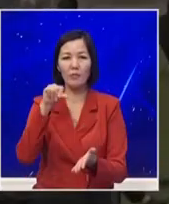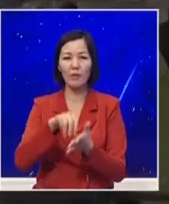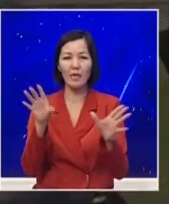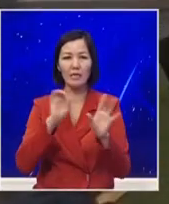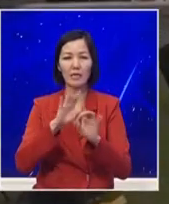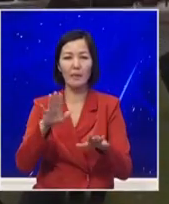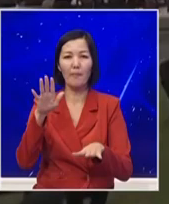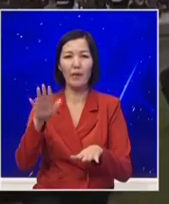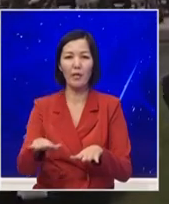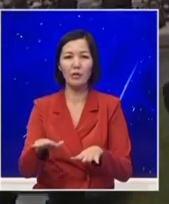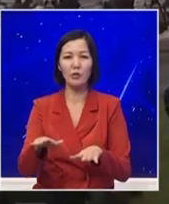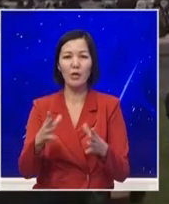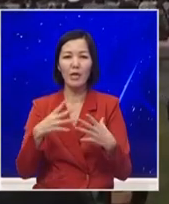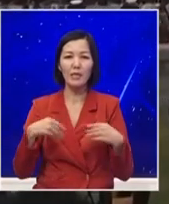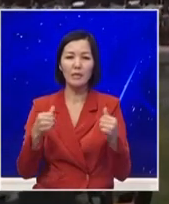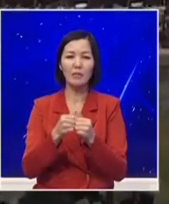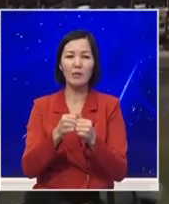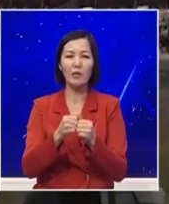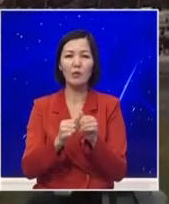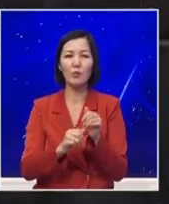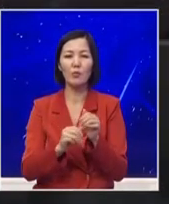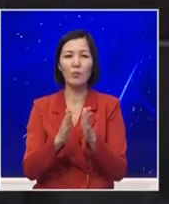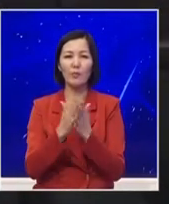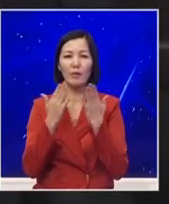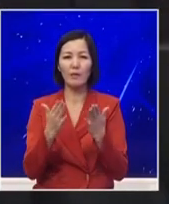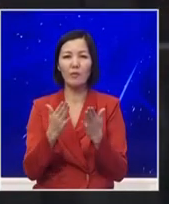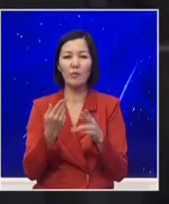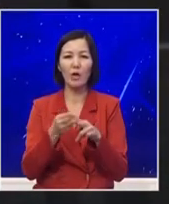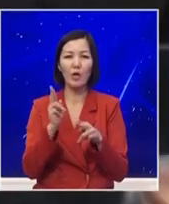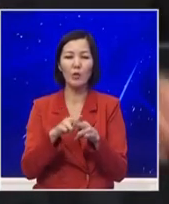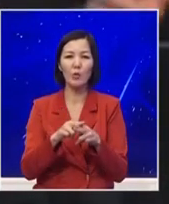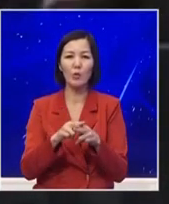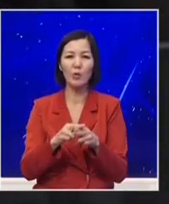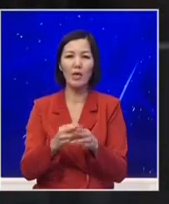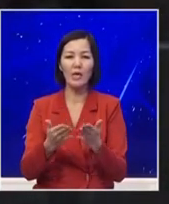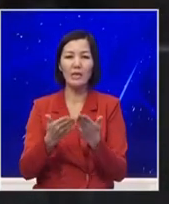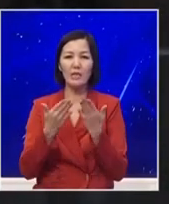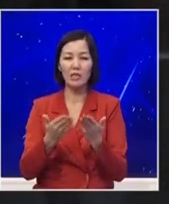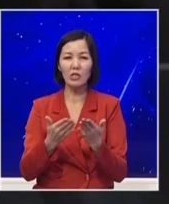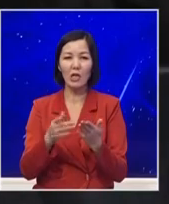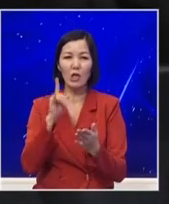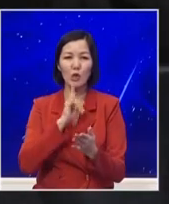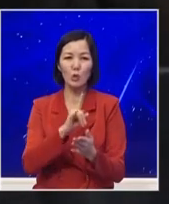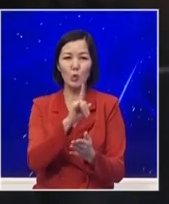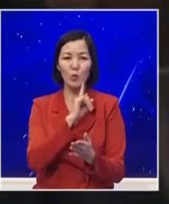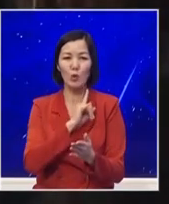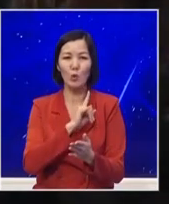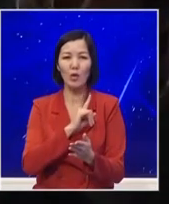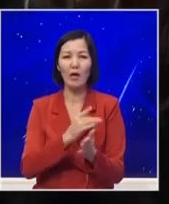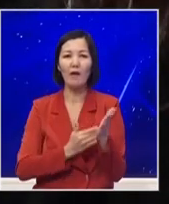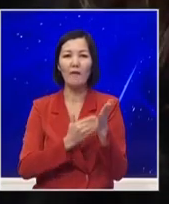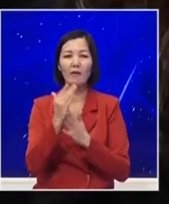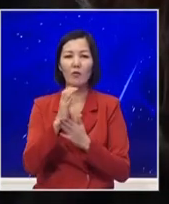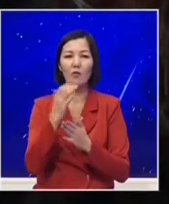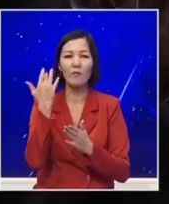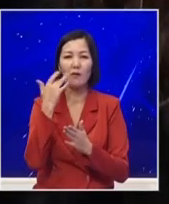положив руку на семейную Библию, которую держала перед ним супруга Джилл. принимал присягу председатель Верховного суда